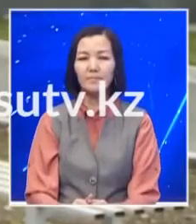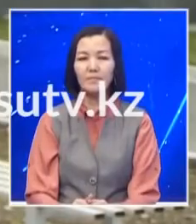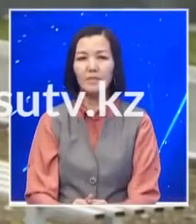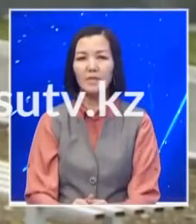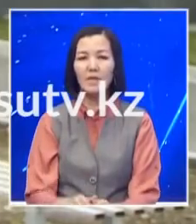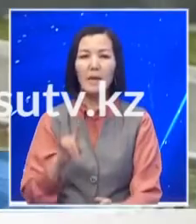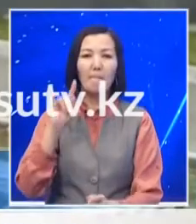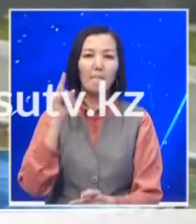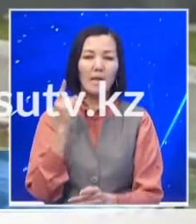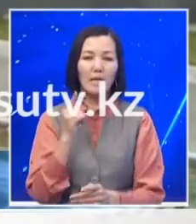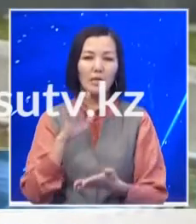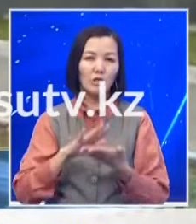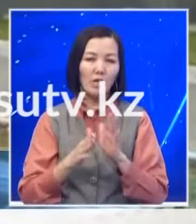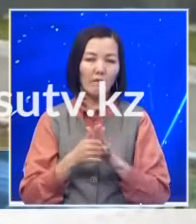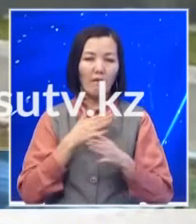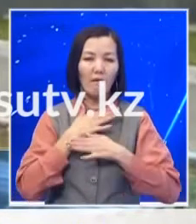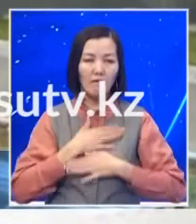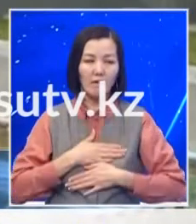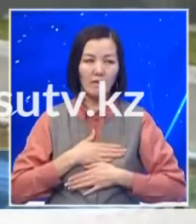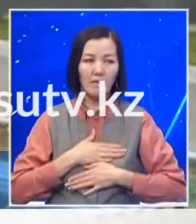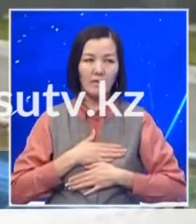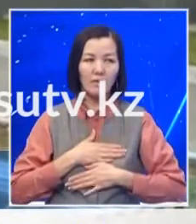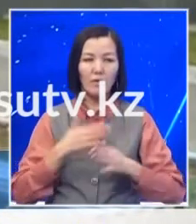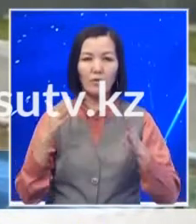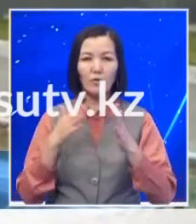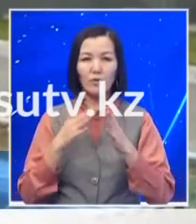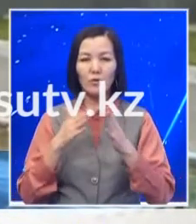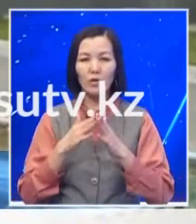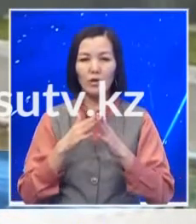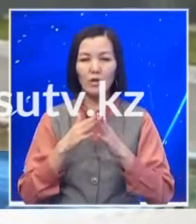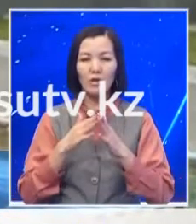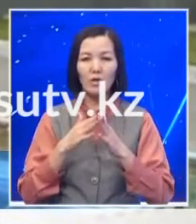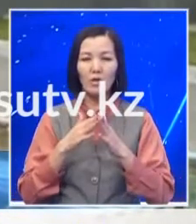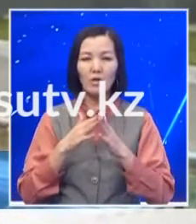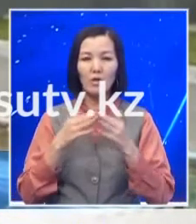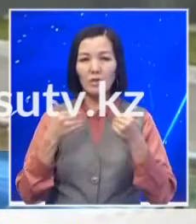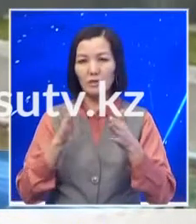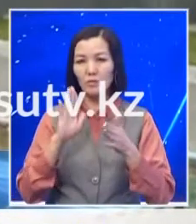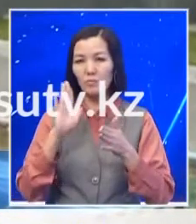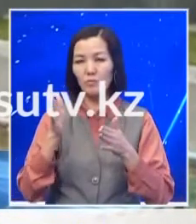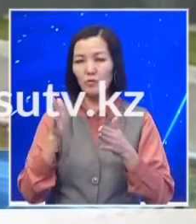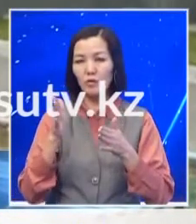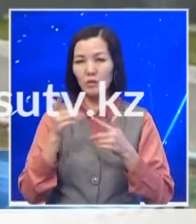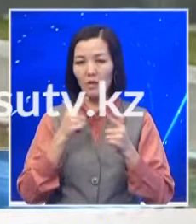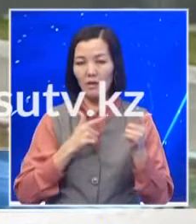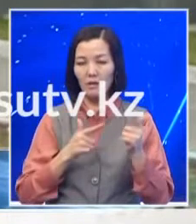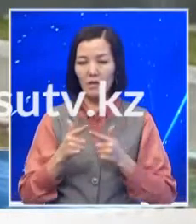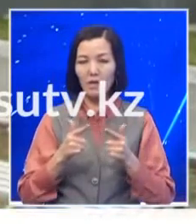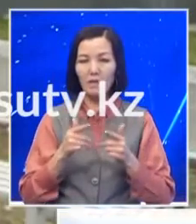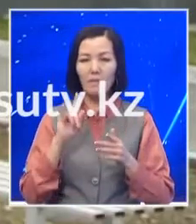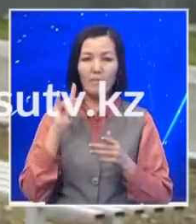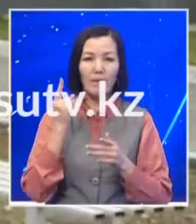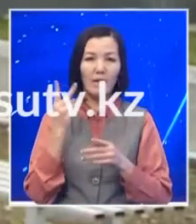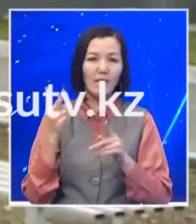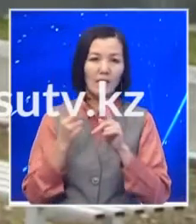Баланың жағдайы қанағаттанарлық, үйге шығаруға дайындалып жатыр. Енді балаға тағы